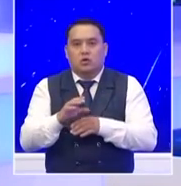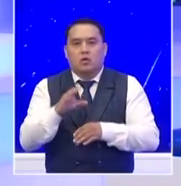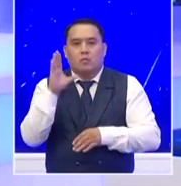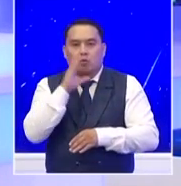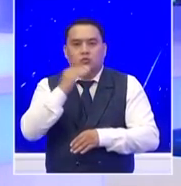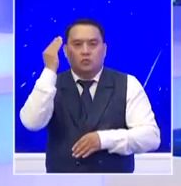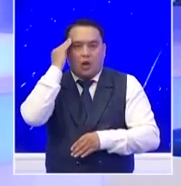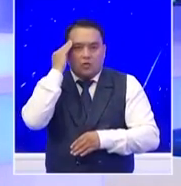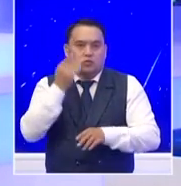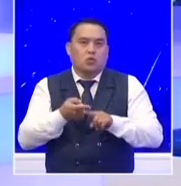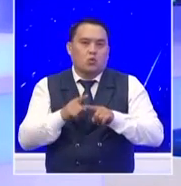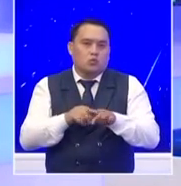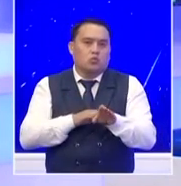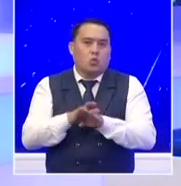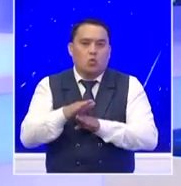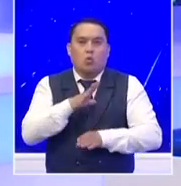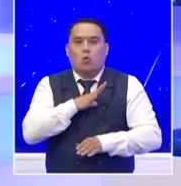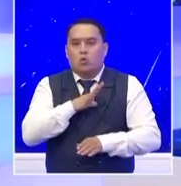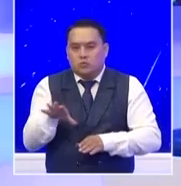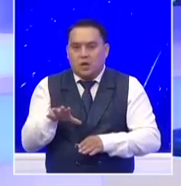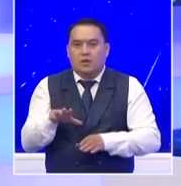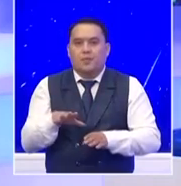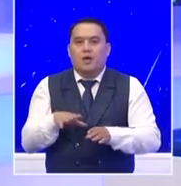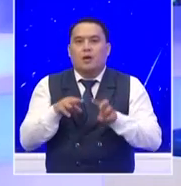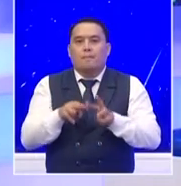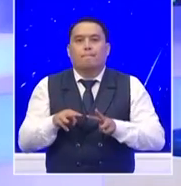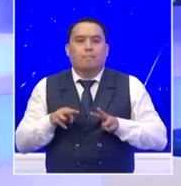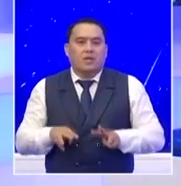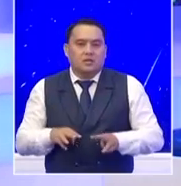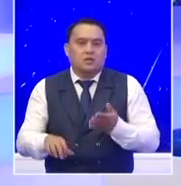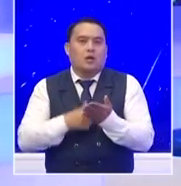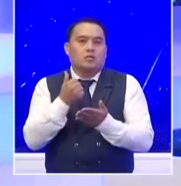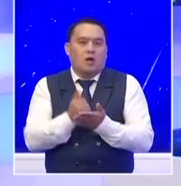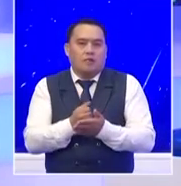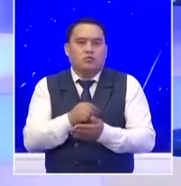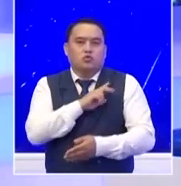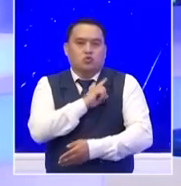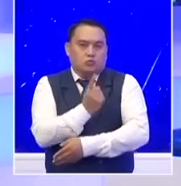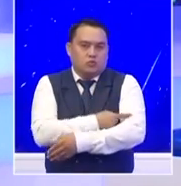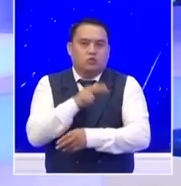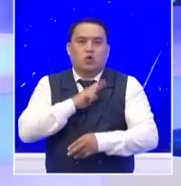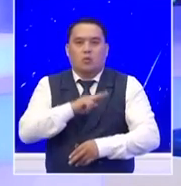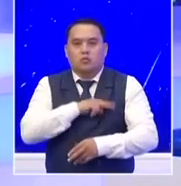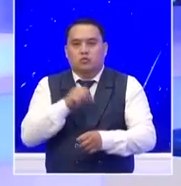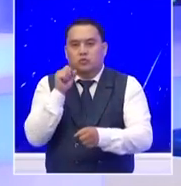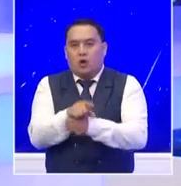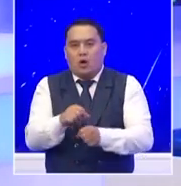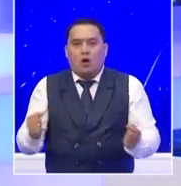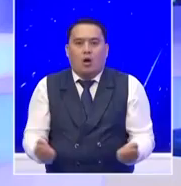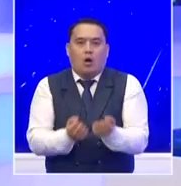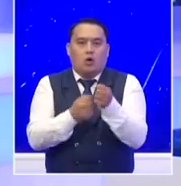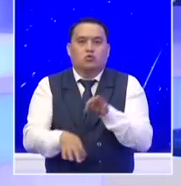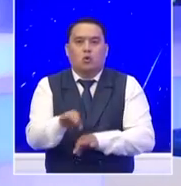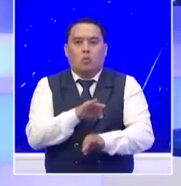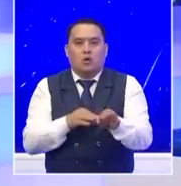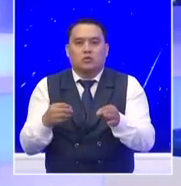жоғары. Алайда әлі толығымен жүзеге асырылмай келеді. Асқар Мамин осы бағытта жұмысты күшейтуді тапсырды. Қолдау шараларын